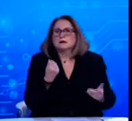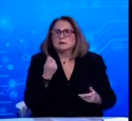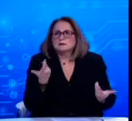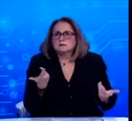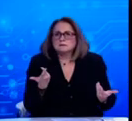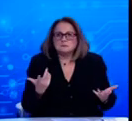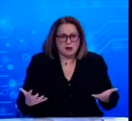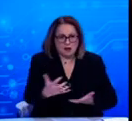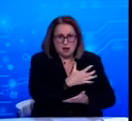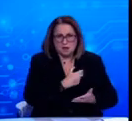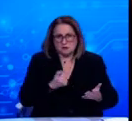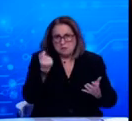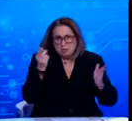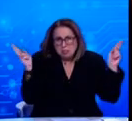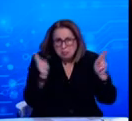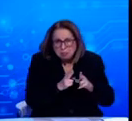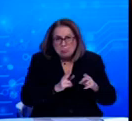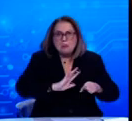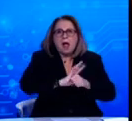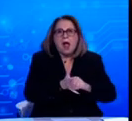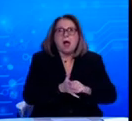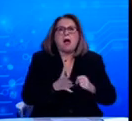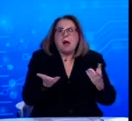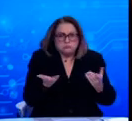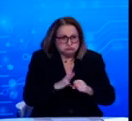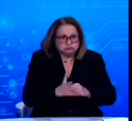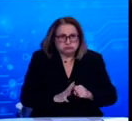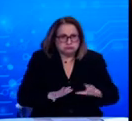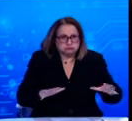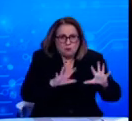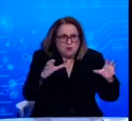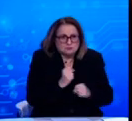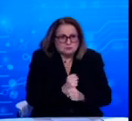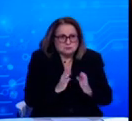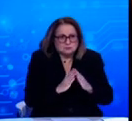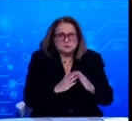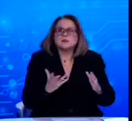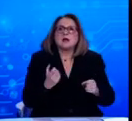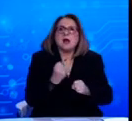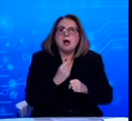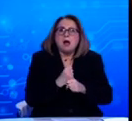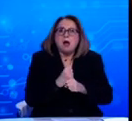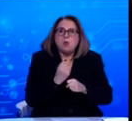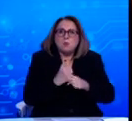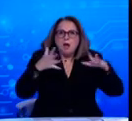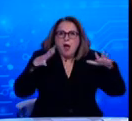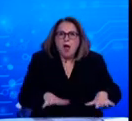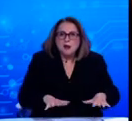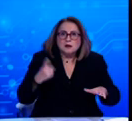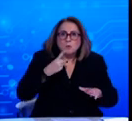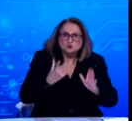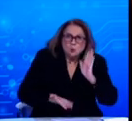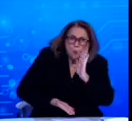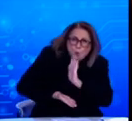μεγάλη ύφεση. Και αν δεν είχαμε παρέμβει εγκαίρως με ένα τολμηρό και διαρκώς εξελισσόμενο πρόγραμμα διάσωσης της οικονομίας,